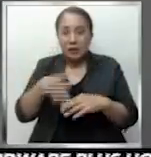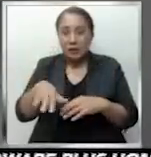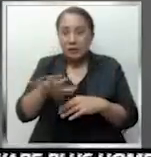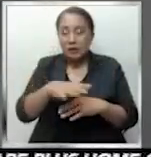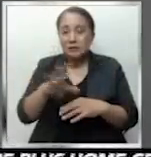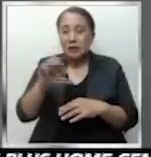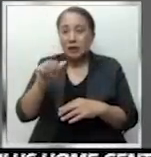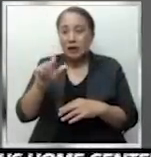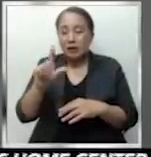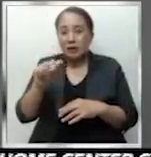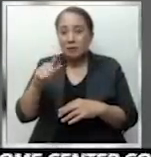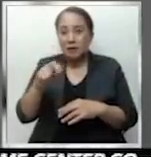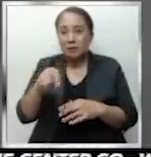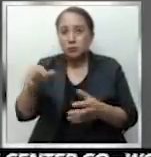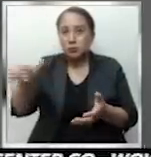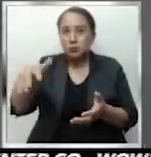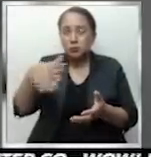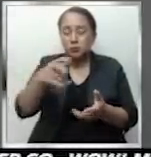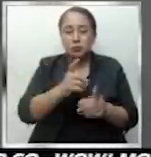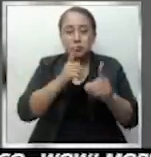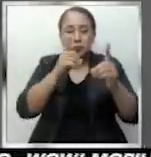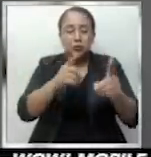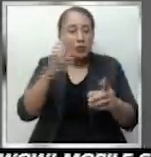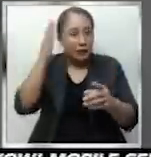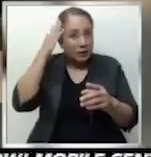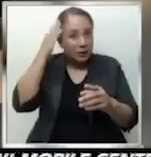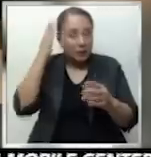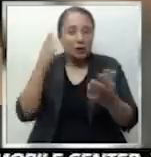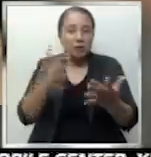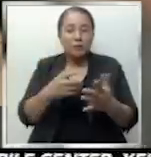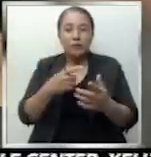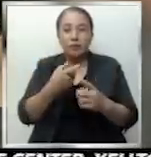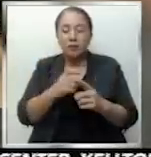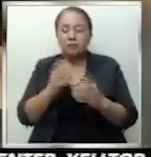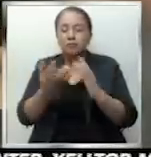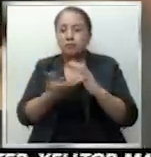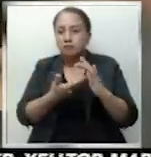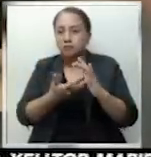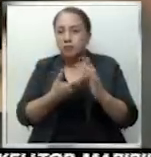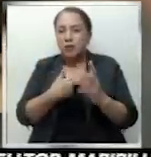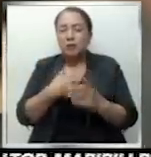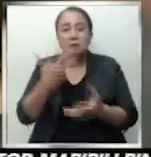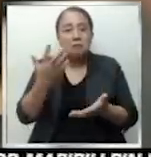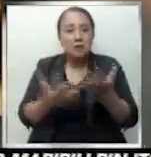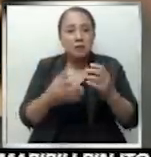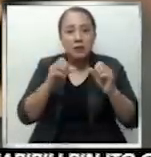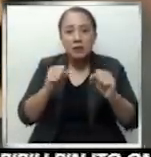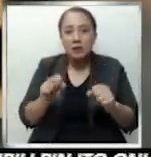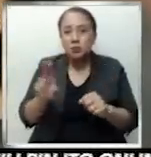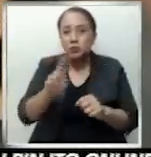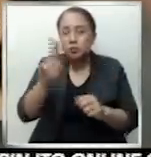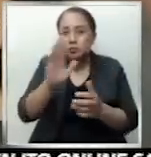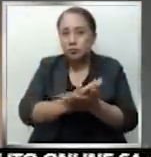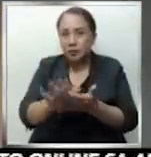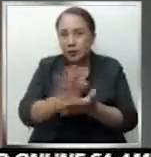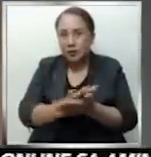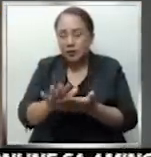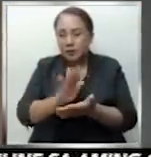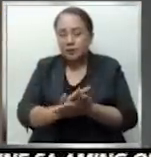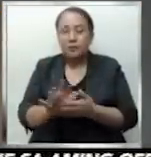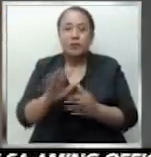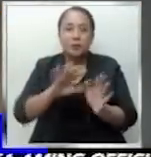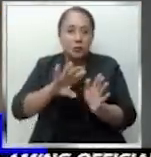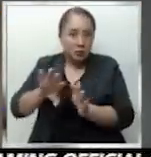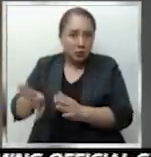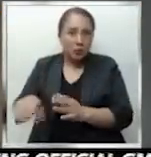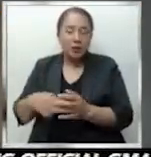na nangangalap ng donasyong buhok mula sa kanilang mga customer sa pagbabakasakaling magamit sa cleanup. Bukod pa yan sa